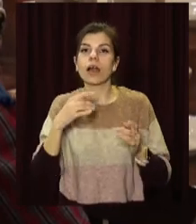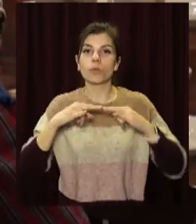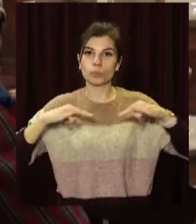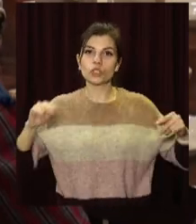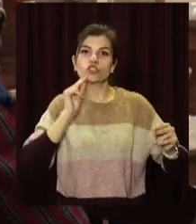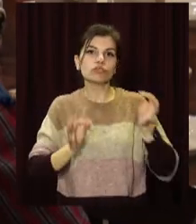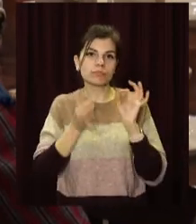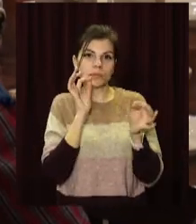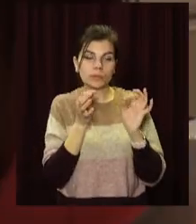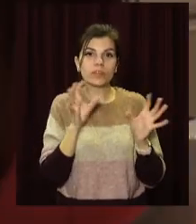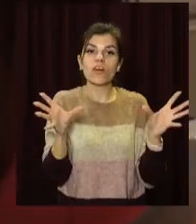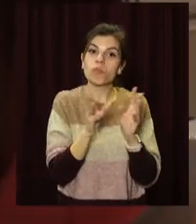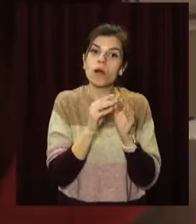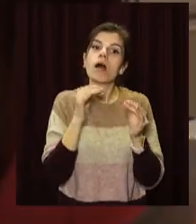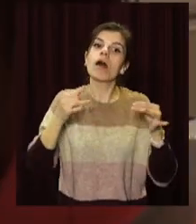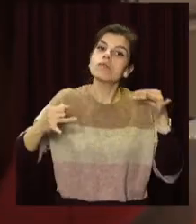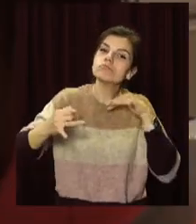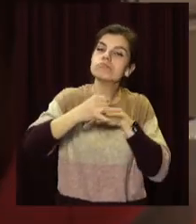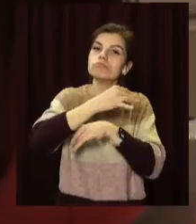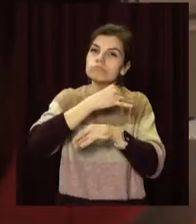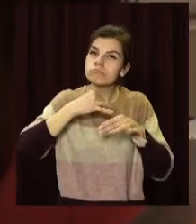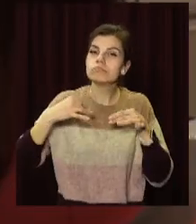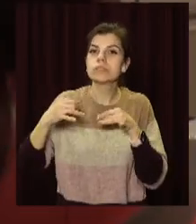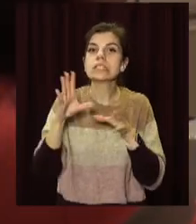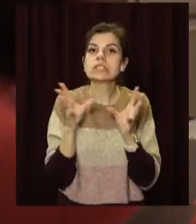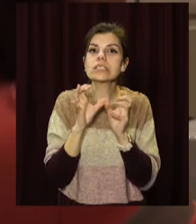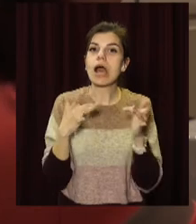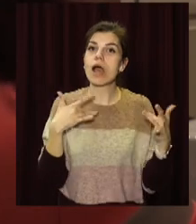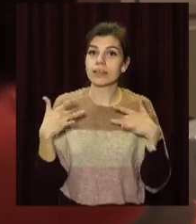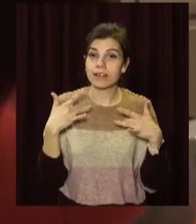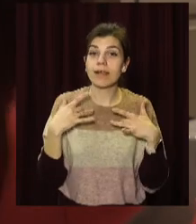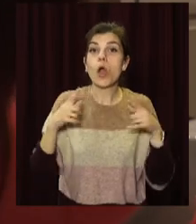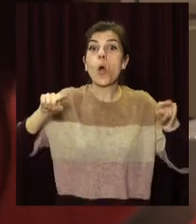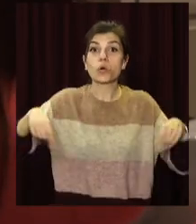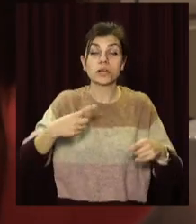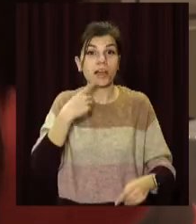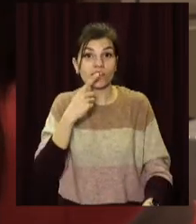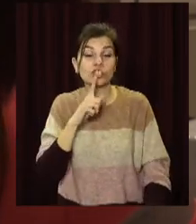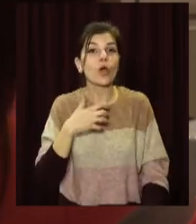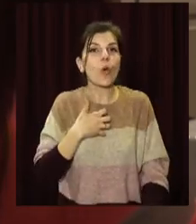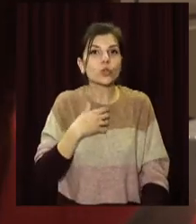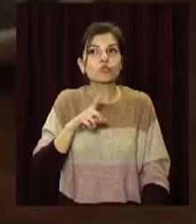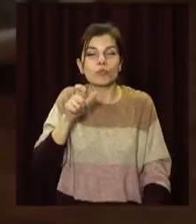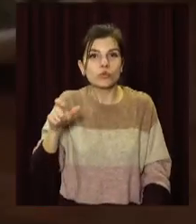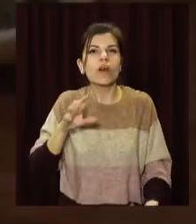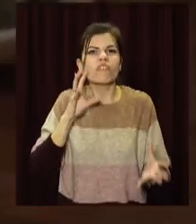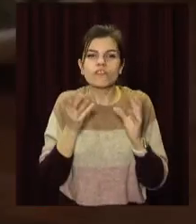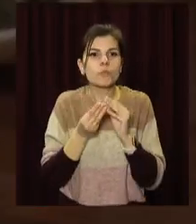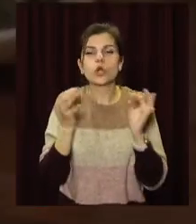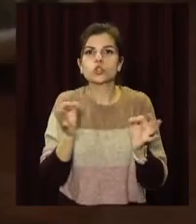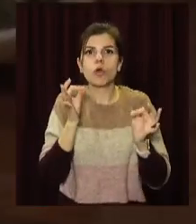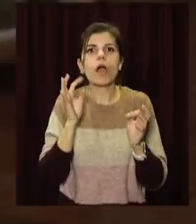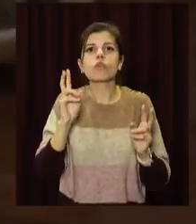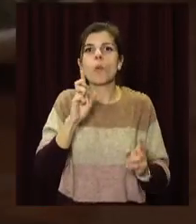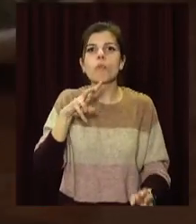столом з Оленою Петрівною, паралельно занурюючись в діалог з актрисою. Організатори кажуть, хотіли, аби люди, що взагалі нічого не знають